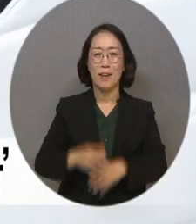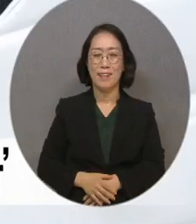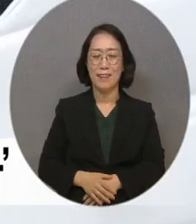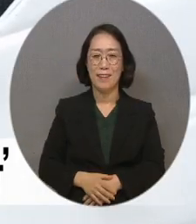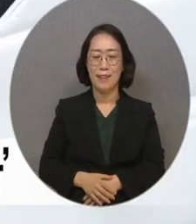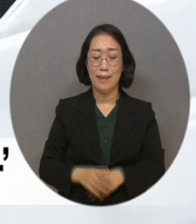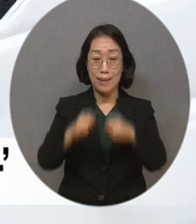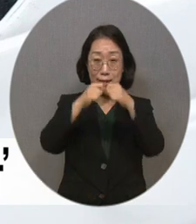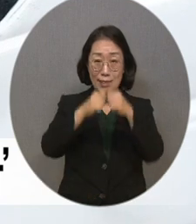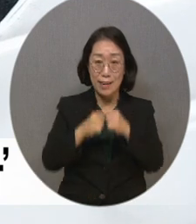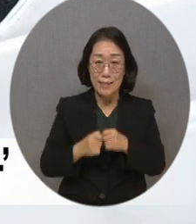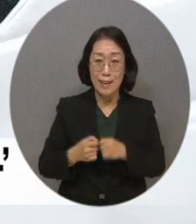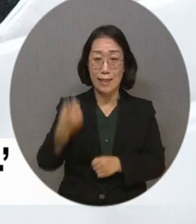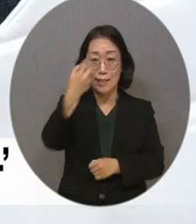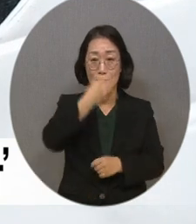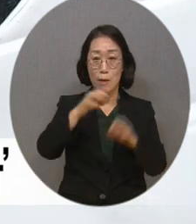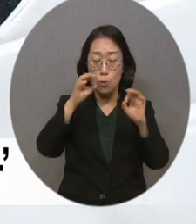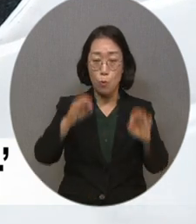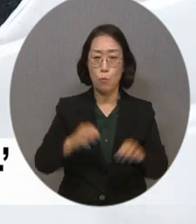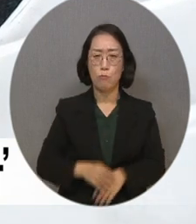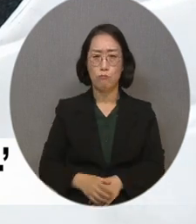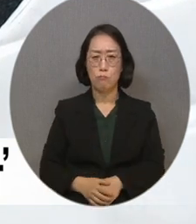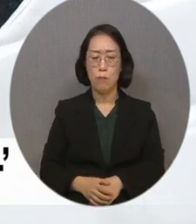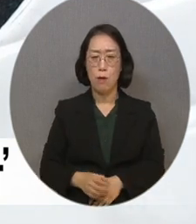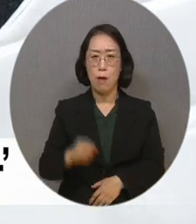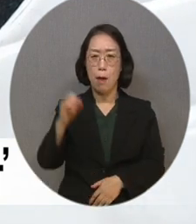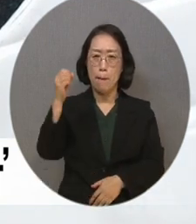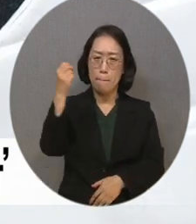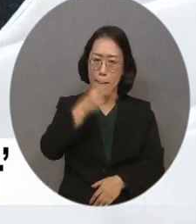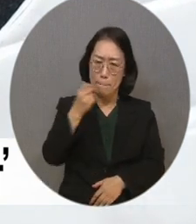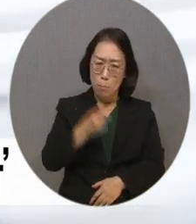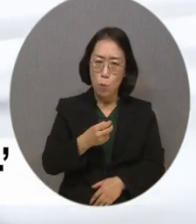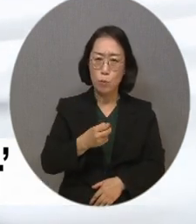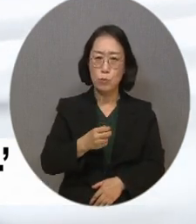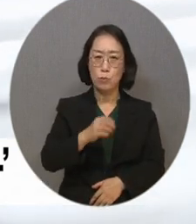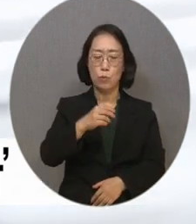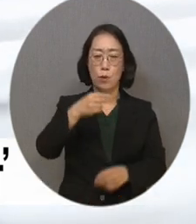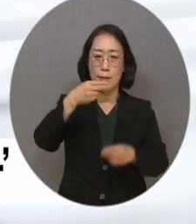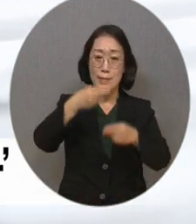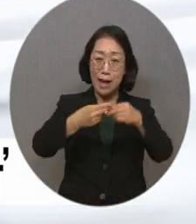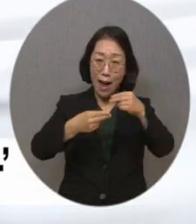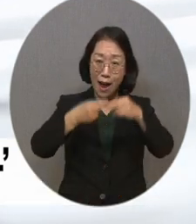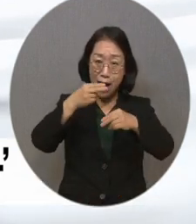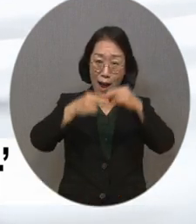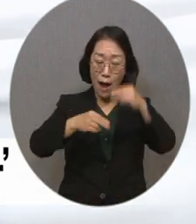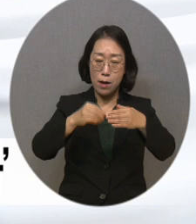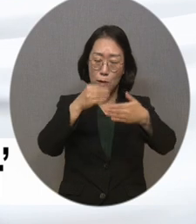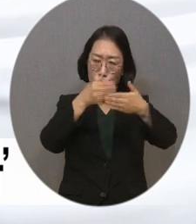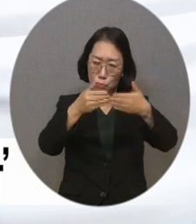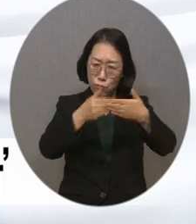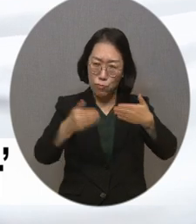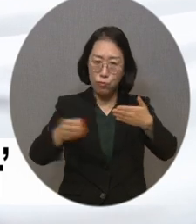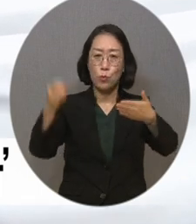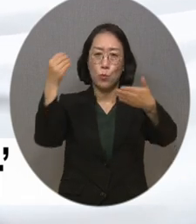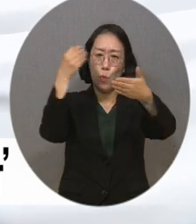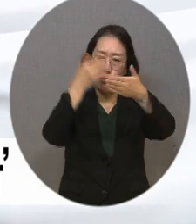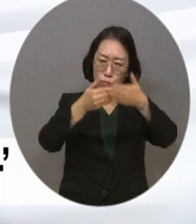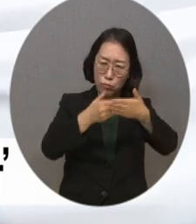작품을 자세히 들여다보면 물감을 반복적으로 쌓아올려 입체적이고 사실감이 느껴집니다.